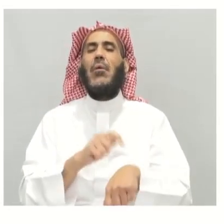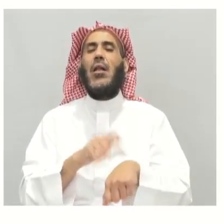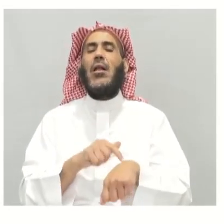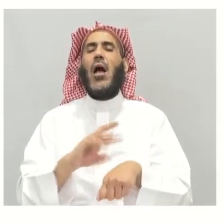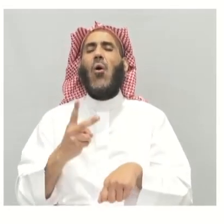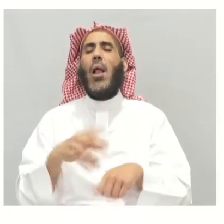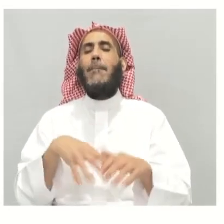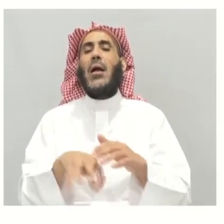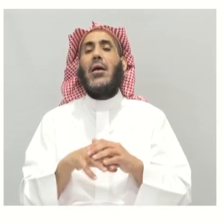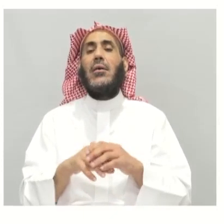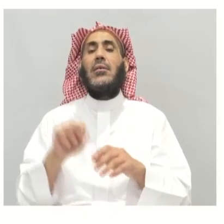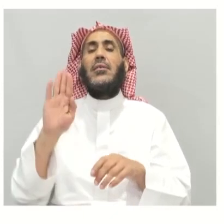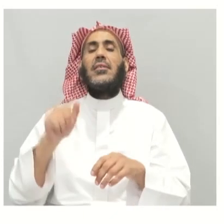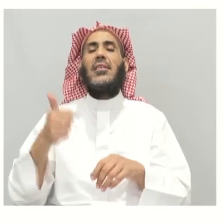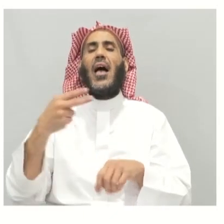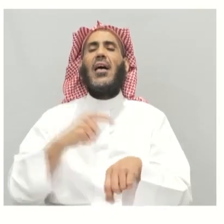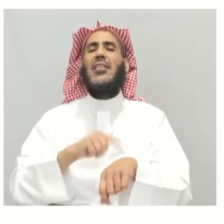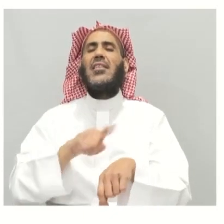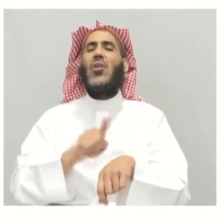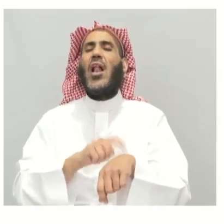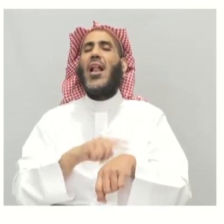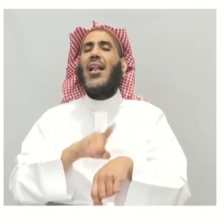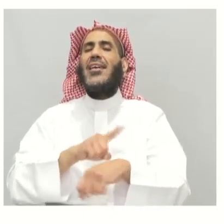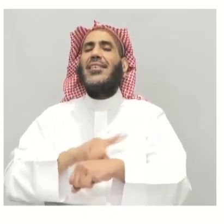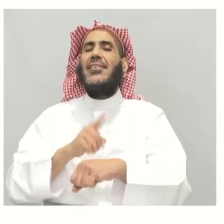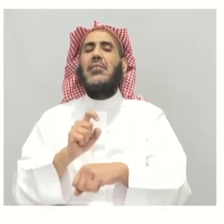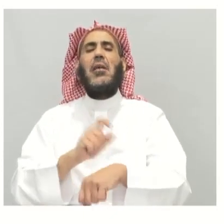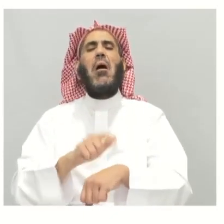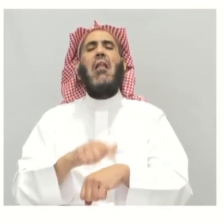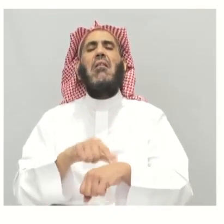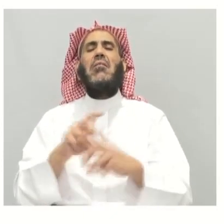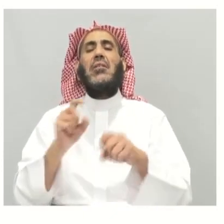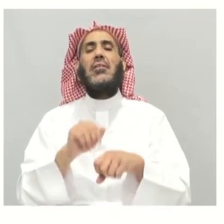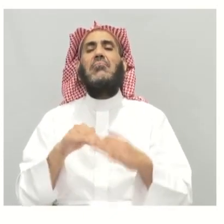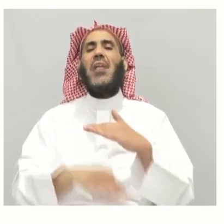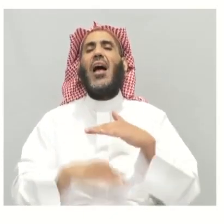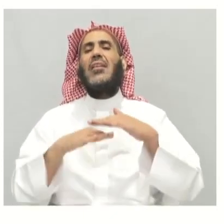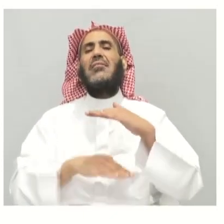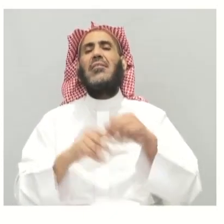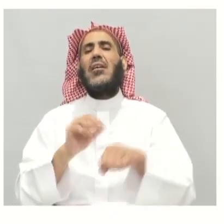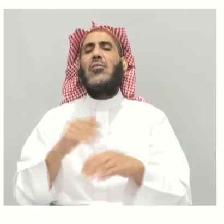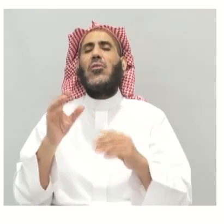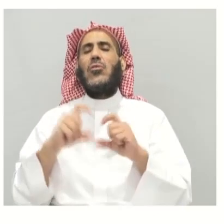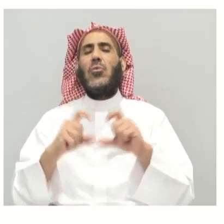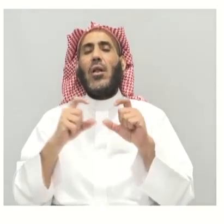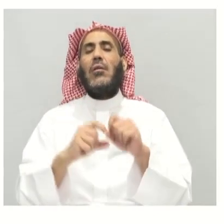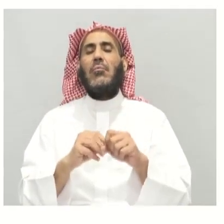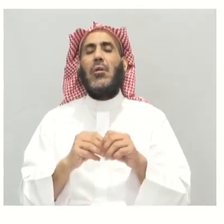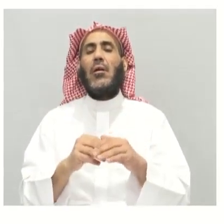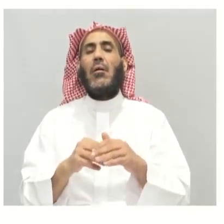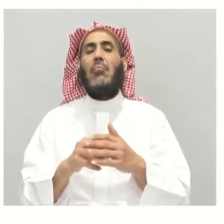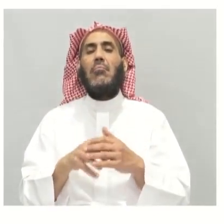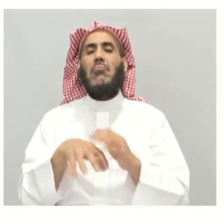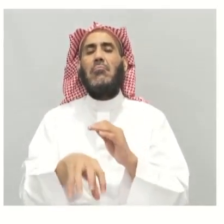أو على مكان. كلمة ساعة تدل على، أحسنتم، تدل على زمان. كلمة تحت تدل على، أحسنتم، تدل